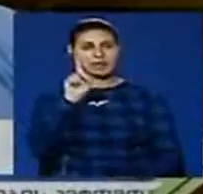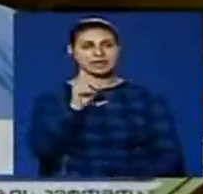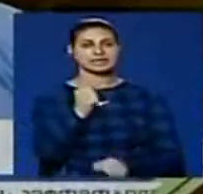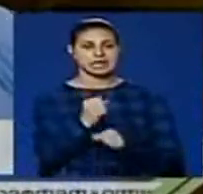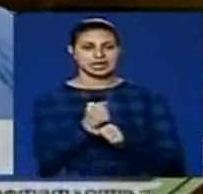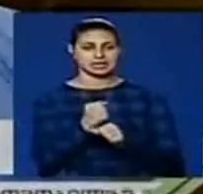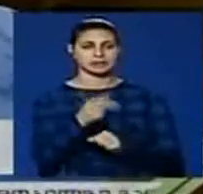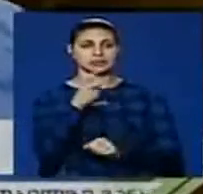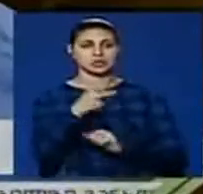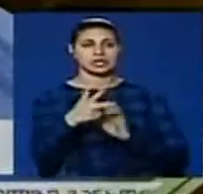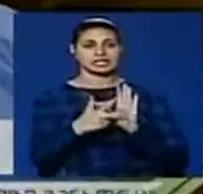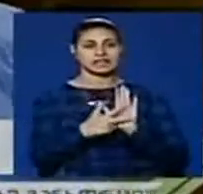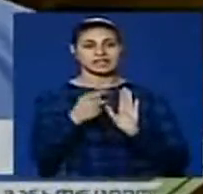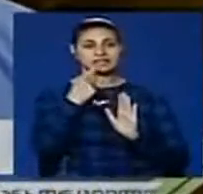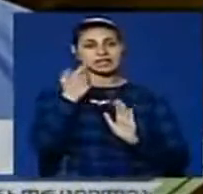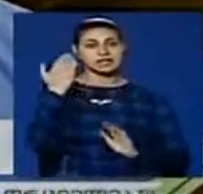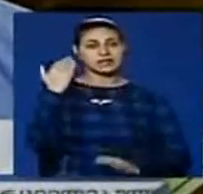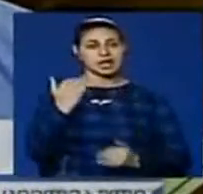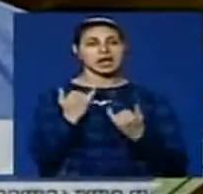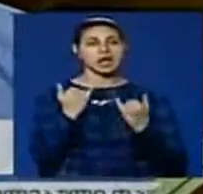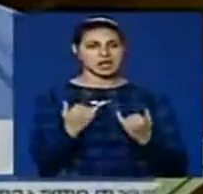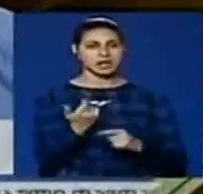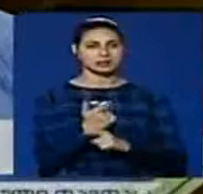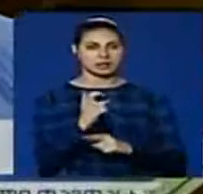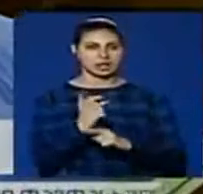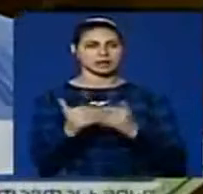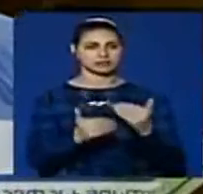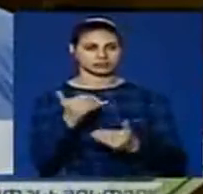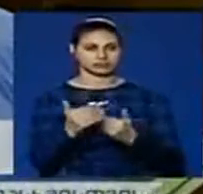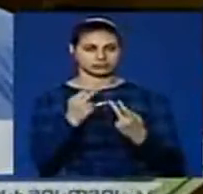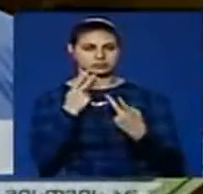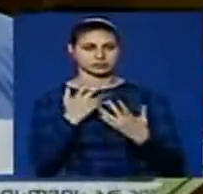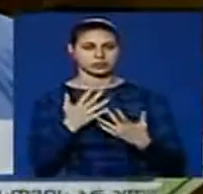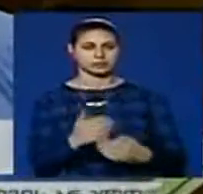2008 წელთან შედარებით ეს ნამდვილად არსებითია.